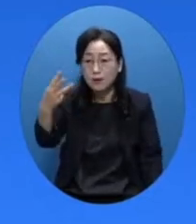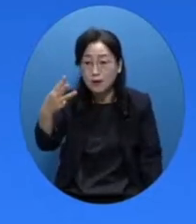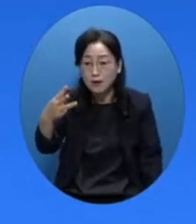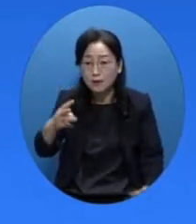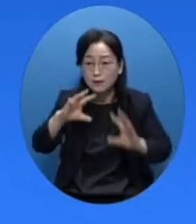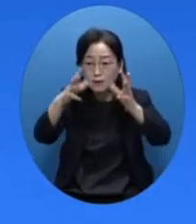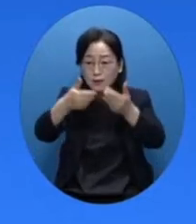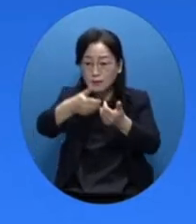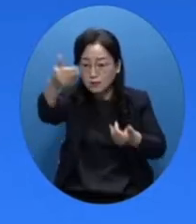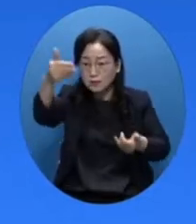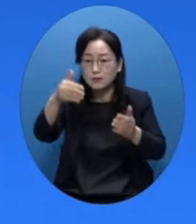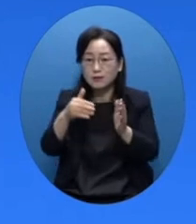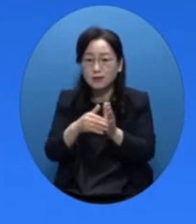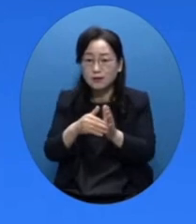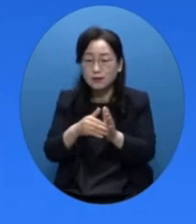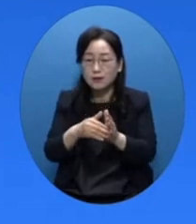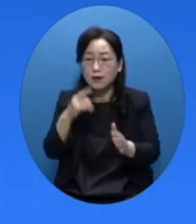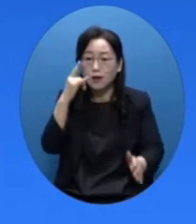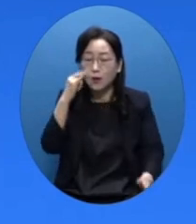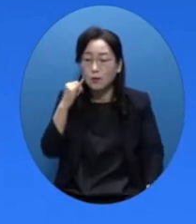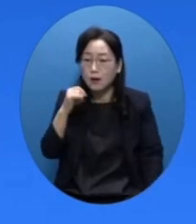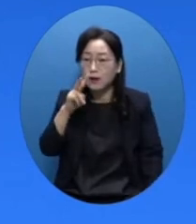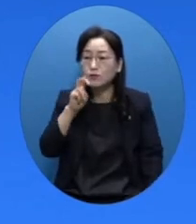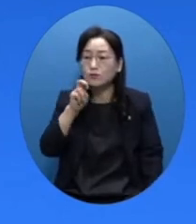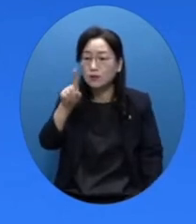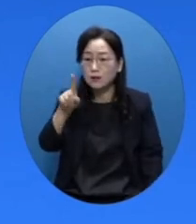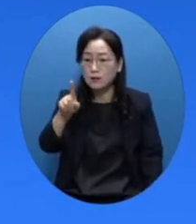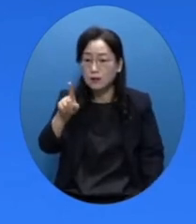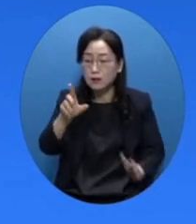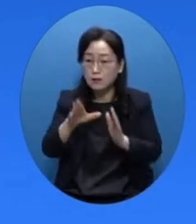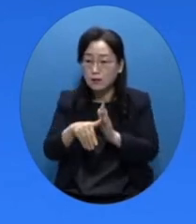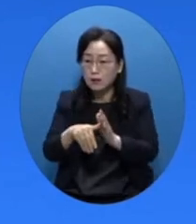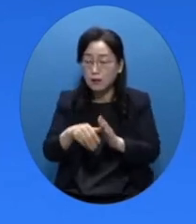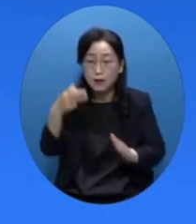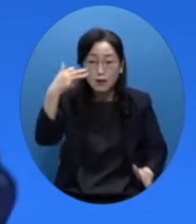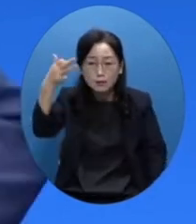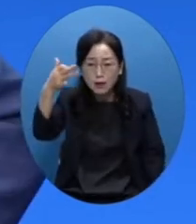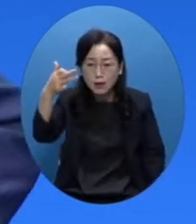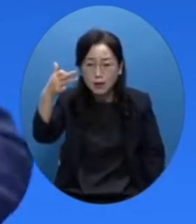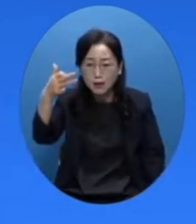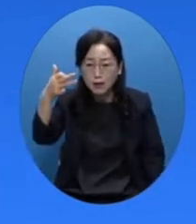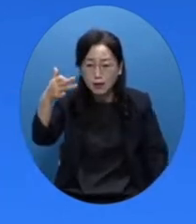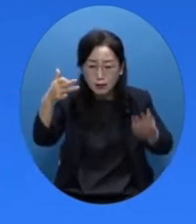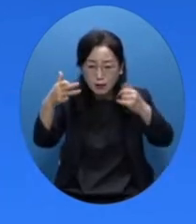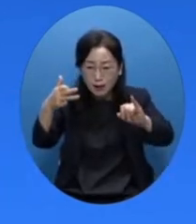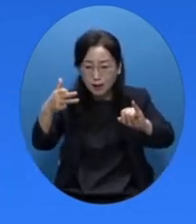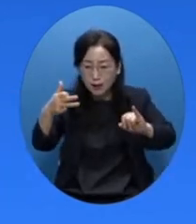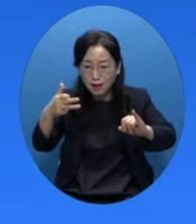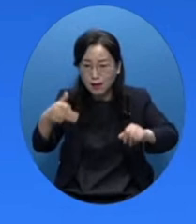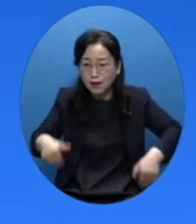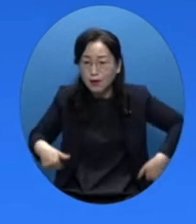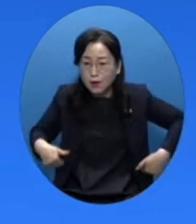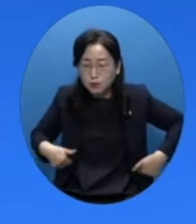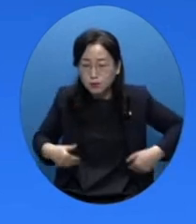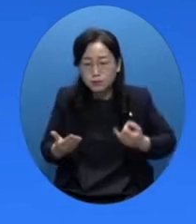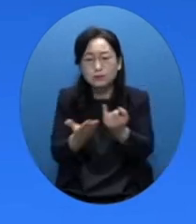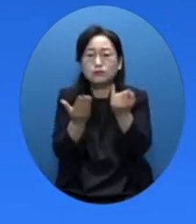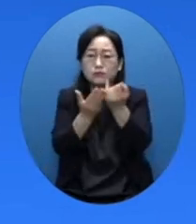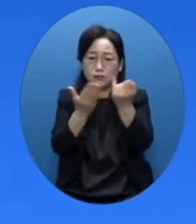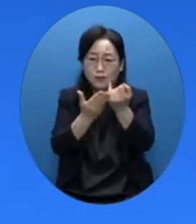떠나고 그의 어머님 21살의 18개월 된 자기를 없고 자기를 키우며